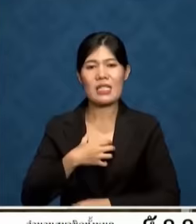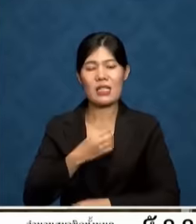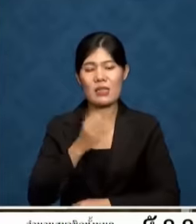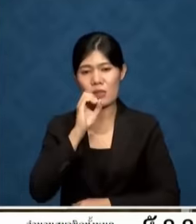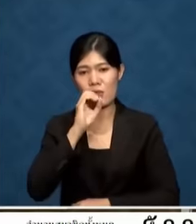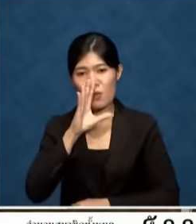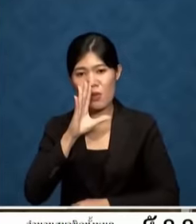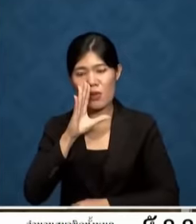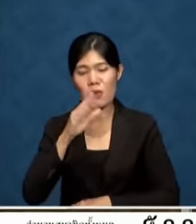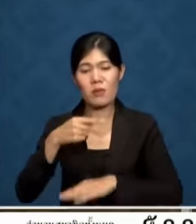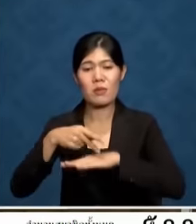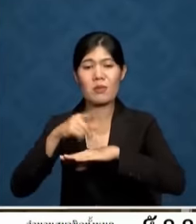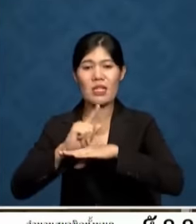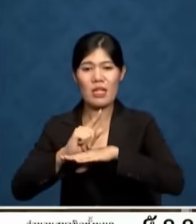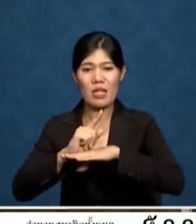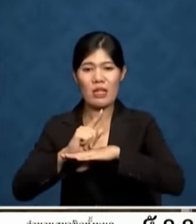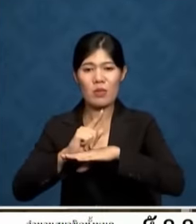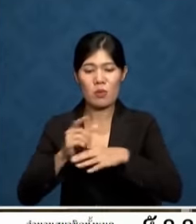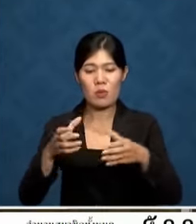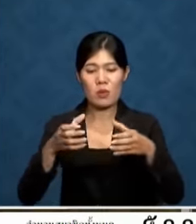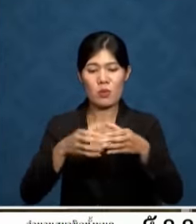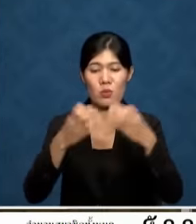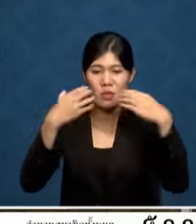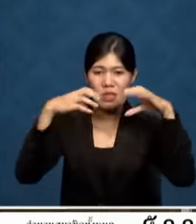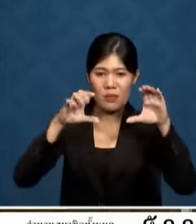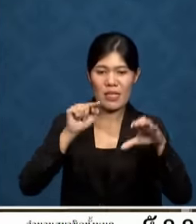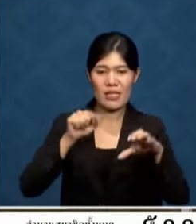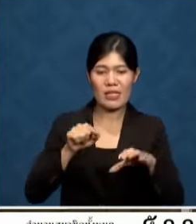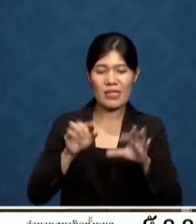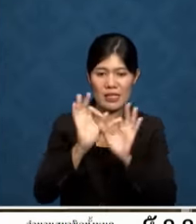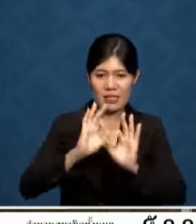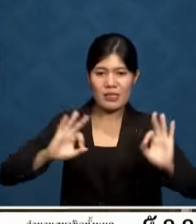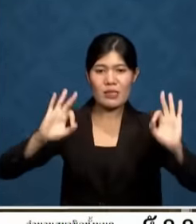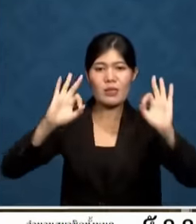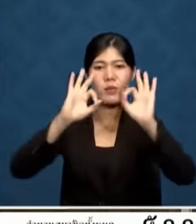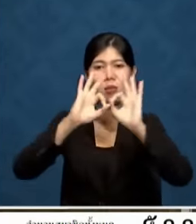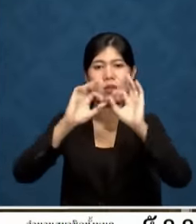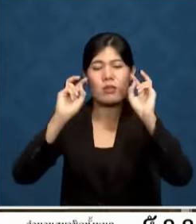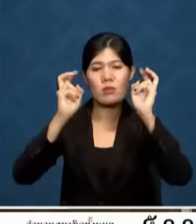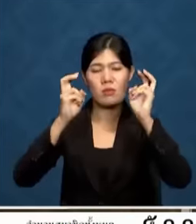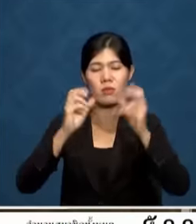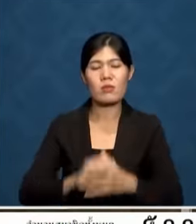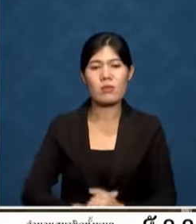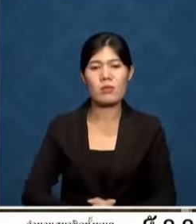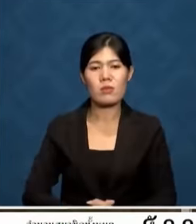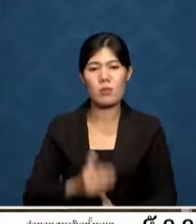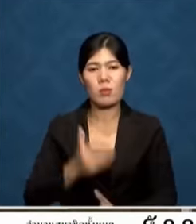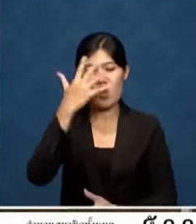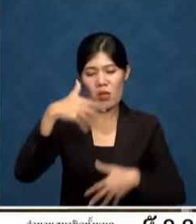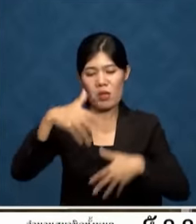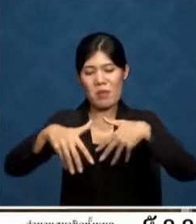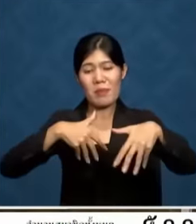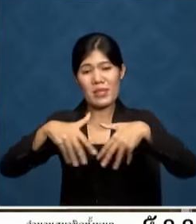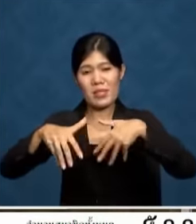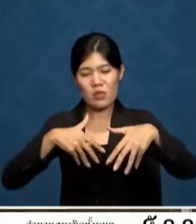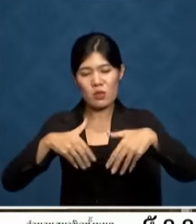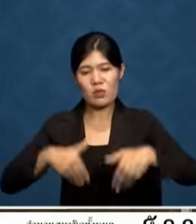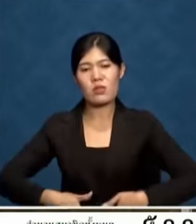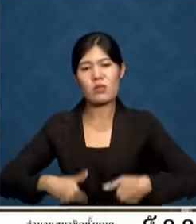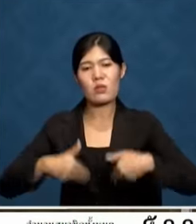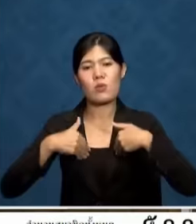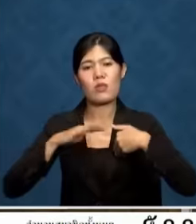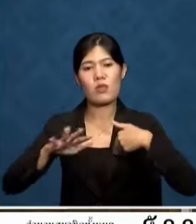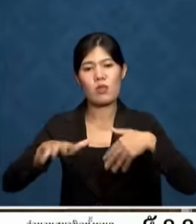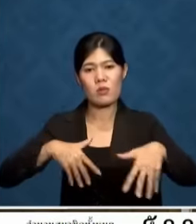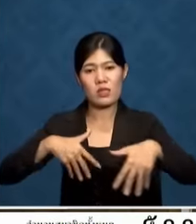ไปยังรัฐบาลว่านี่คือโจทใหญ่เรื่องเศรษฐกิจปากท้องประชาชนที่รัฐบาลต้องเร่ง